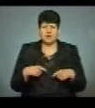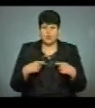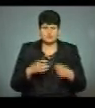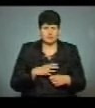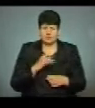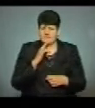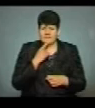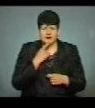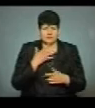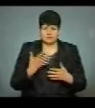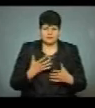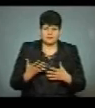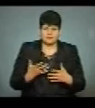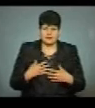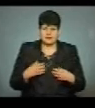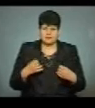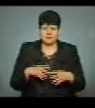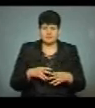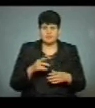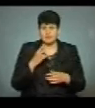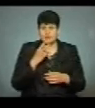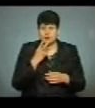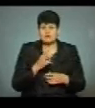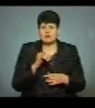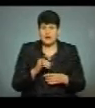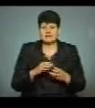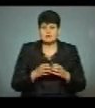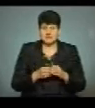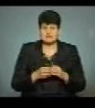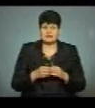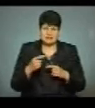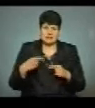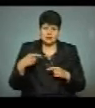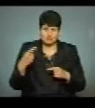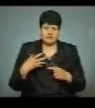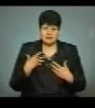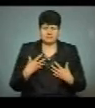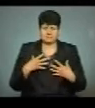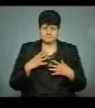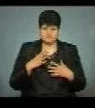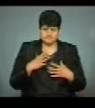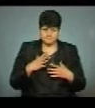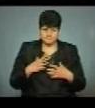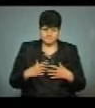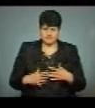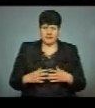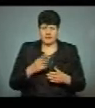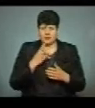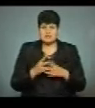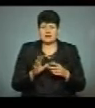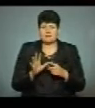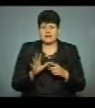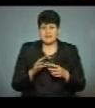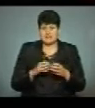було зібратися. І через то показав трохи поганий результат, але потім на другу гонку вже так настроїв себе, зібрав всі сили, показав п'ятий